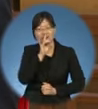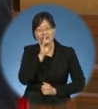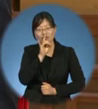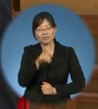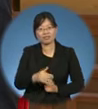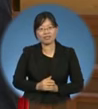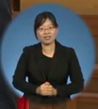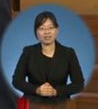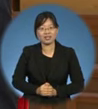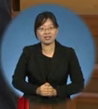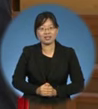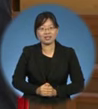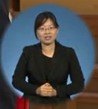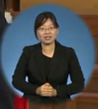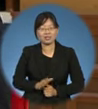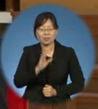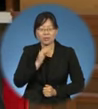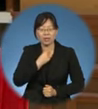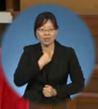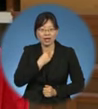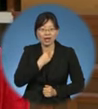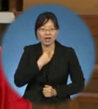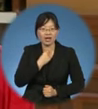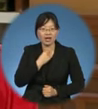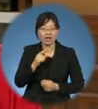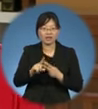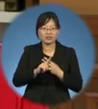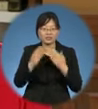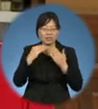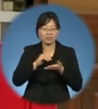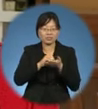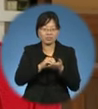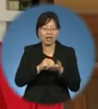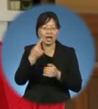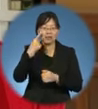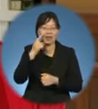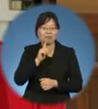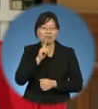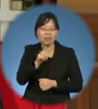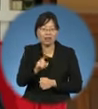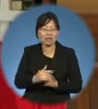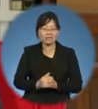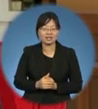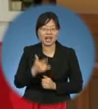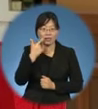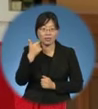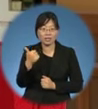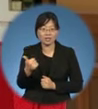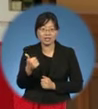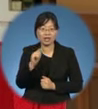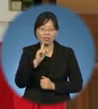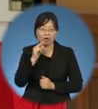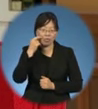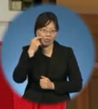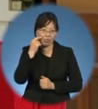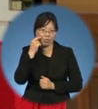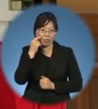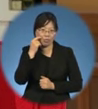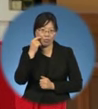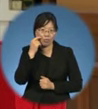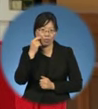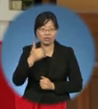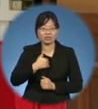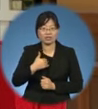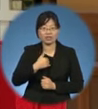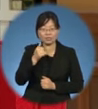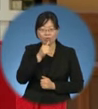거예요. 예. 그래서 정하고 싶으면 중학교로 다시 한번 해보라는 거예요. 오. 그러니까 아버님은 말씀 못 하시죠. 아. 이제